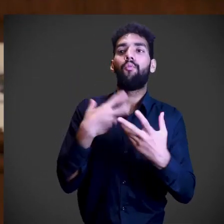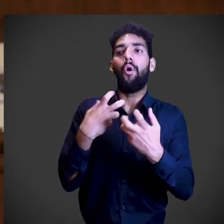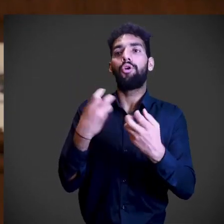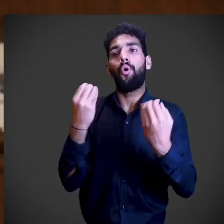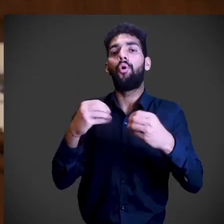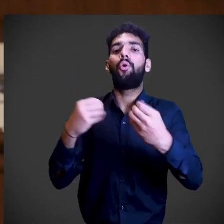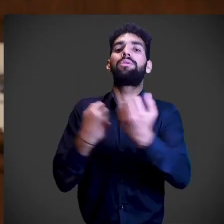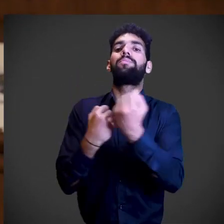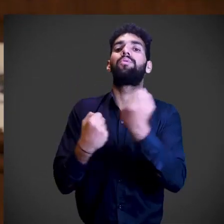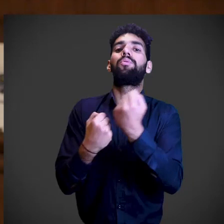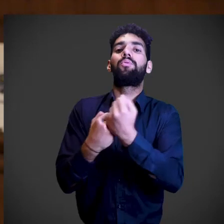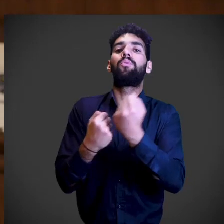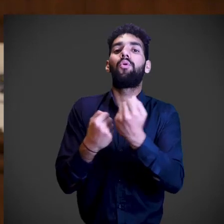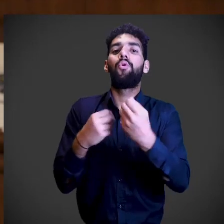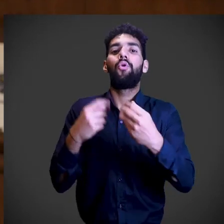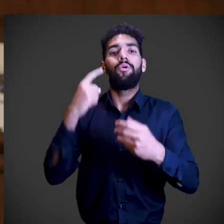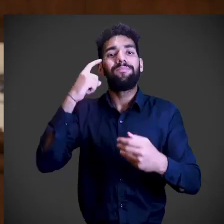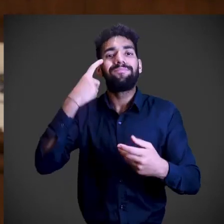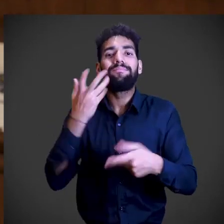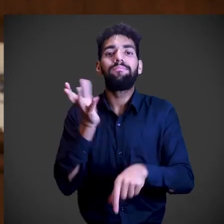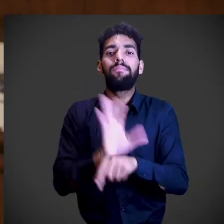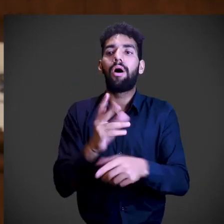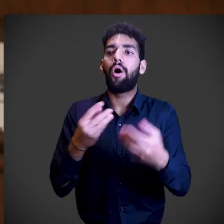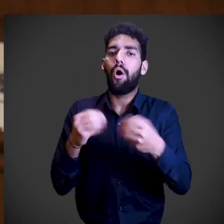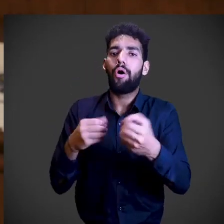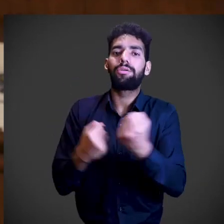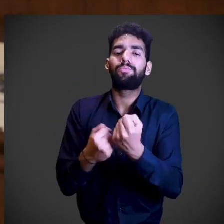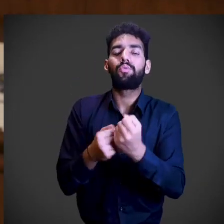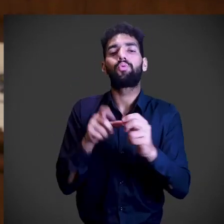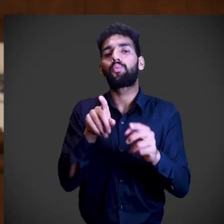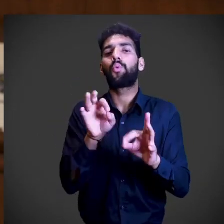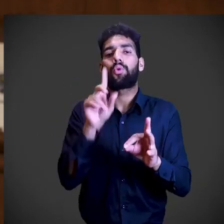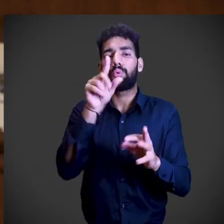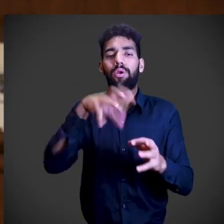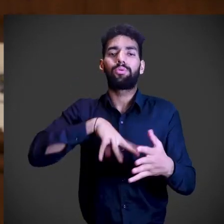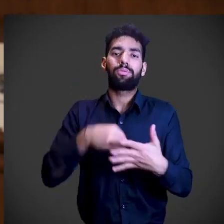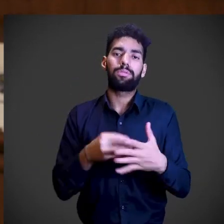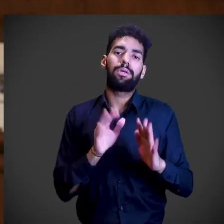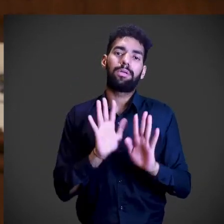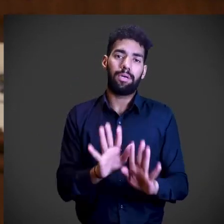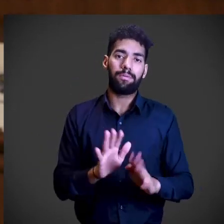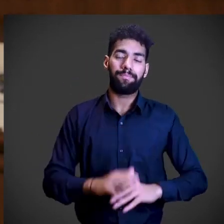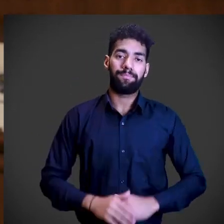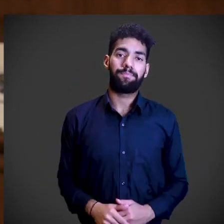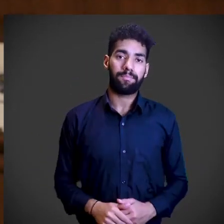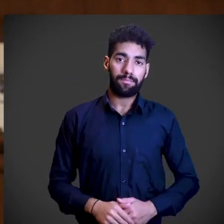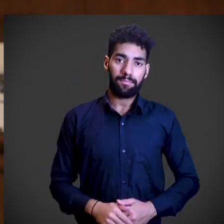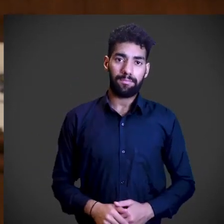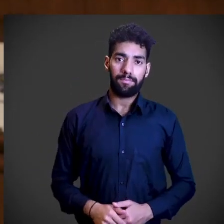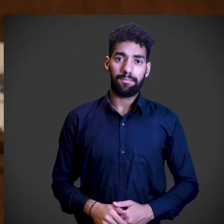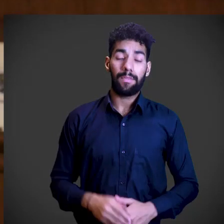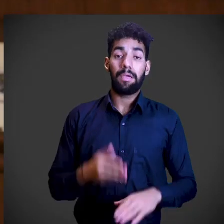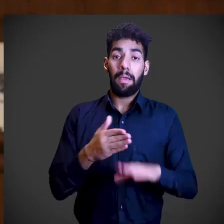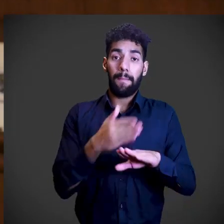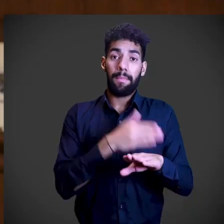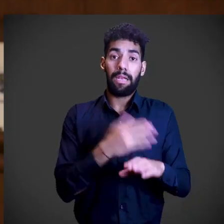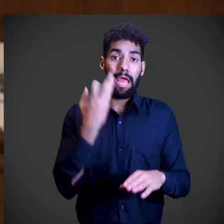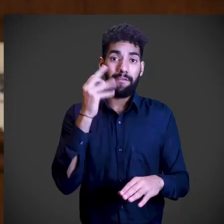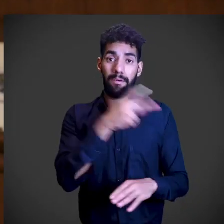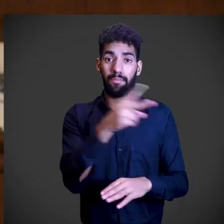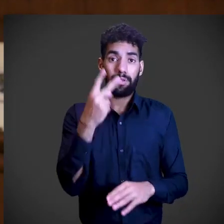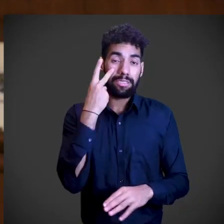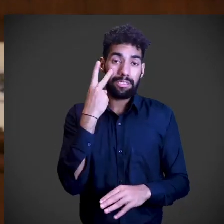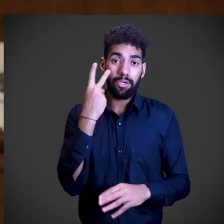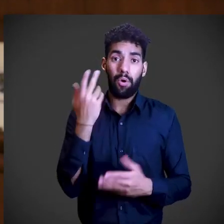करें हमारे जो टैक्सेस हैं इंपोर्ट्स पे, और पहले तो आप हमारे फेडरल बोर्ड ऑफ रेवेन्यू के